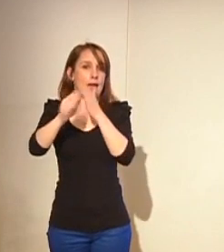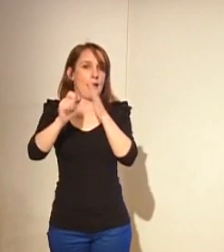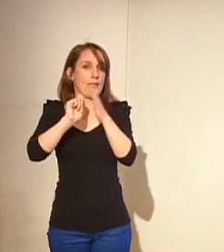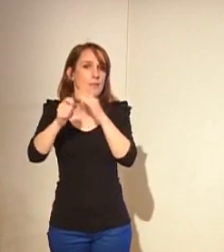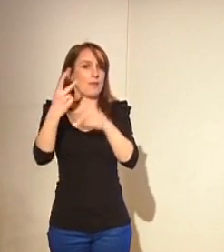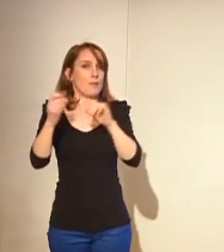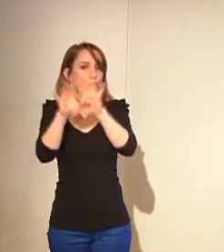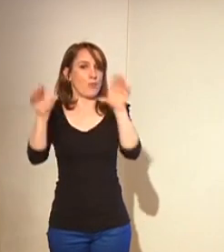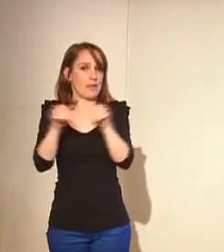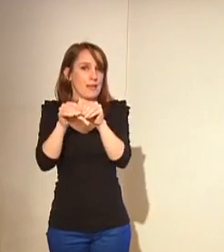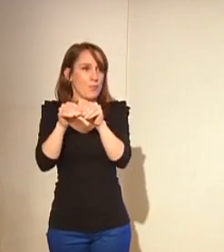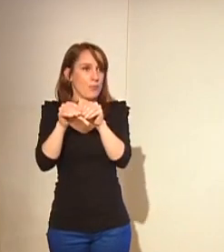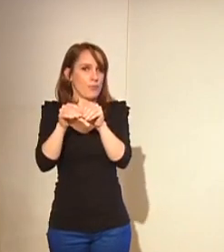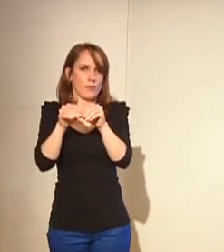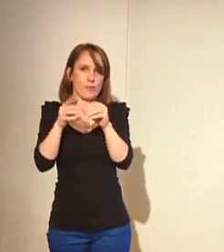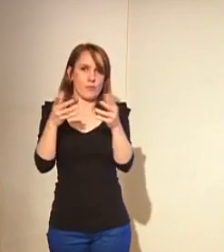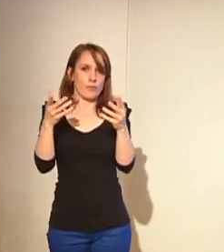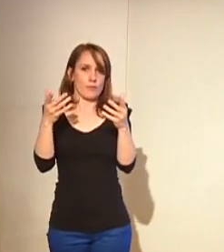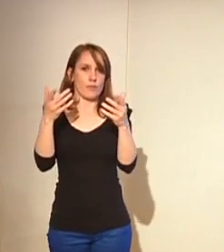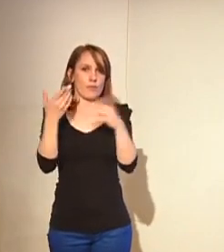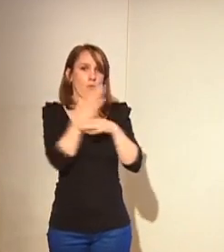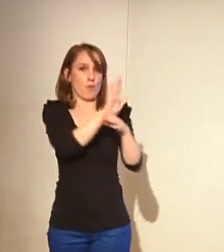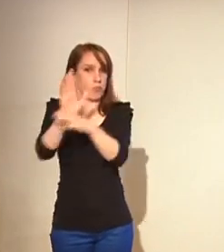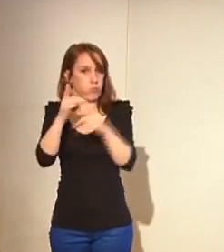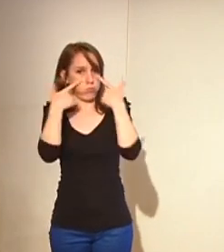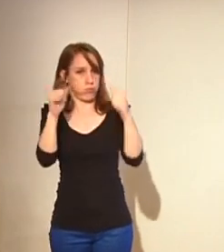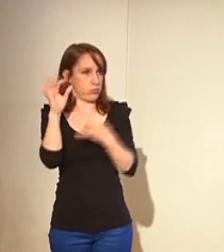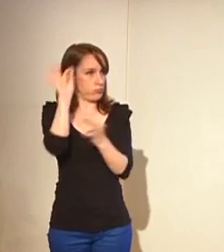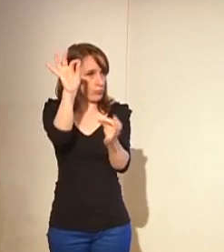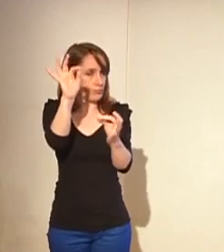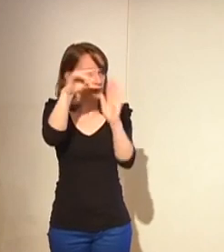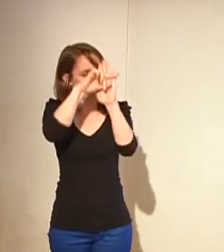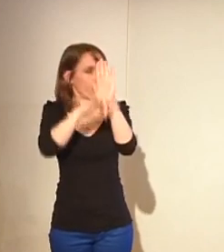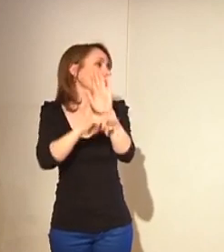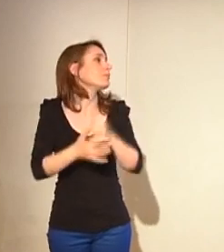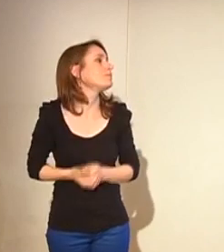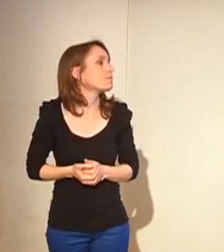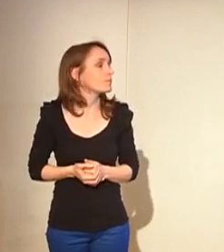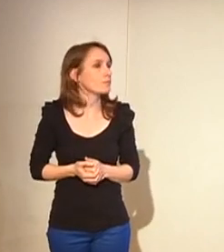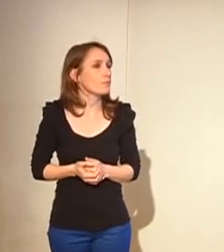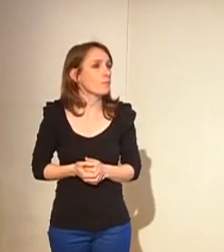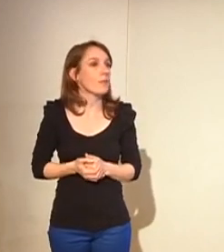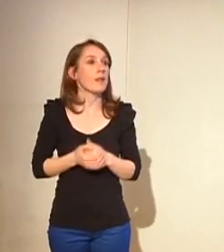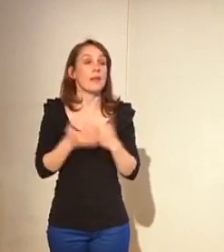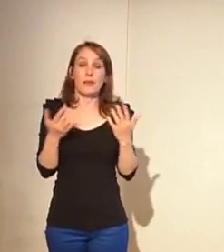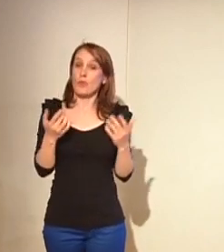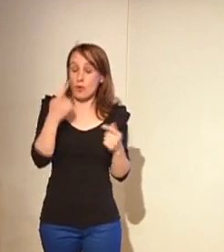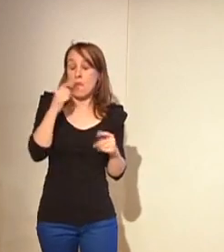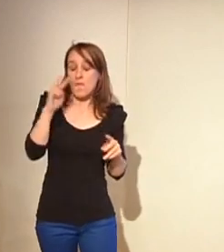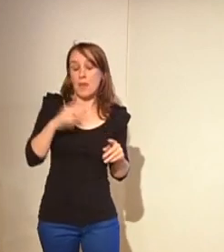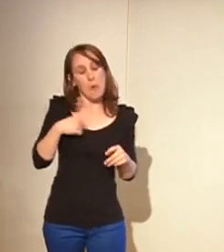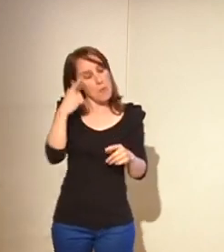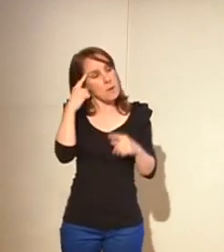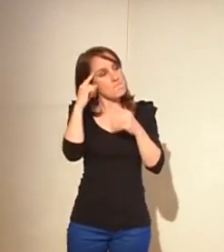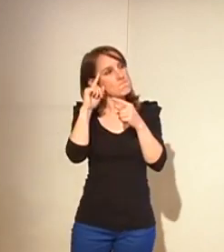à avis plutôt au statut de l'élu et plutôt au manque de statut de l'élu et c'est à ce niveau que j'aurais